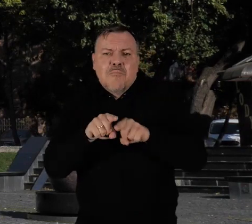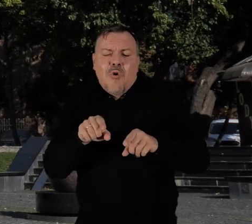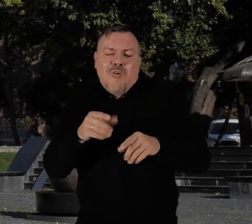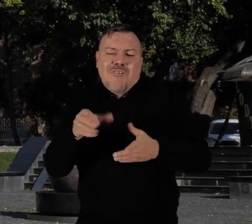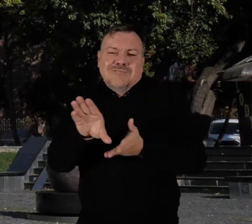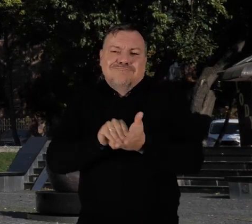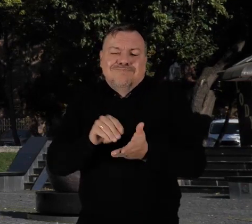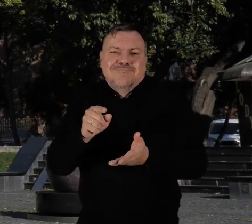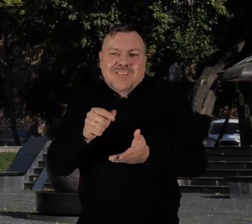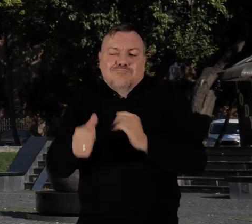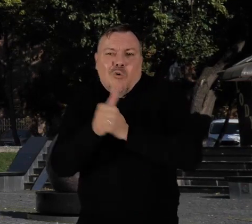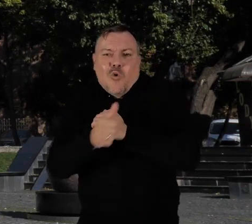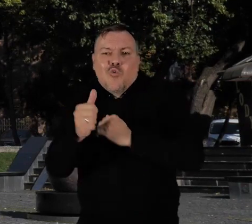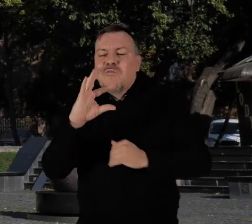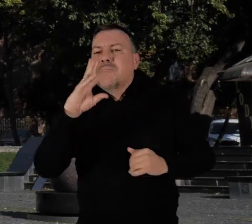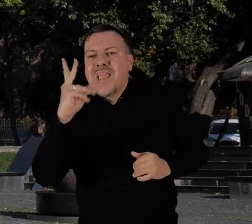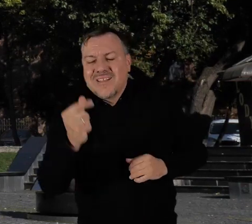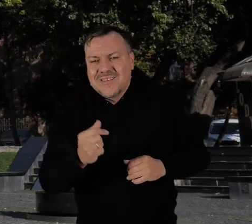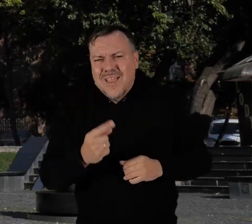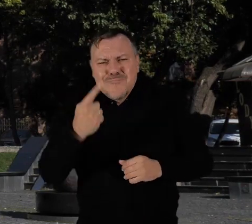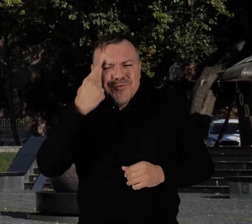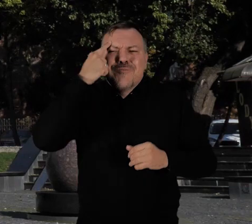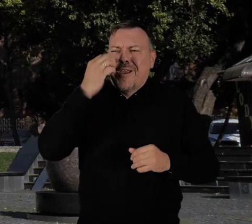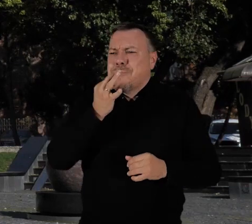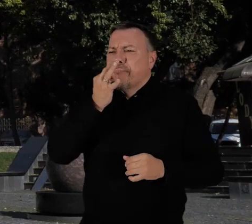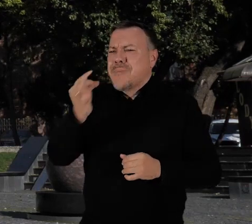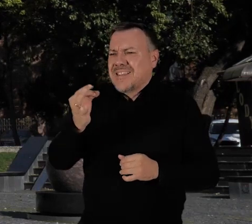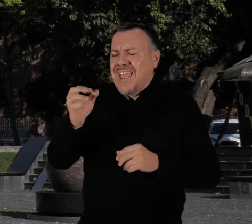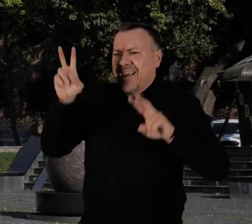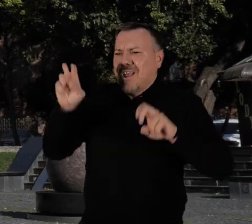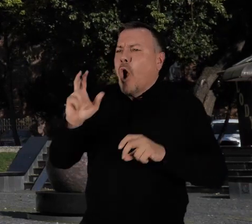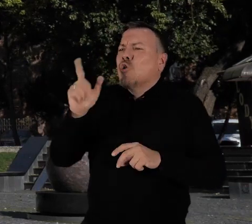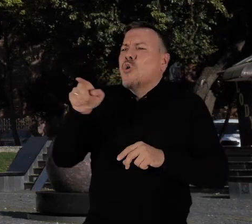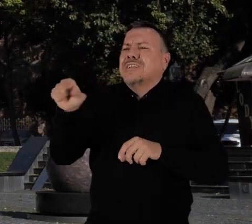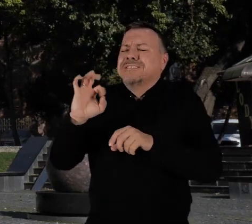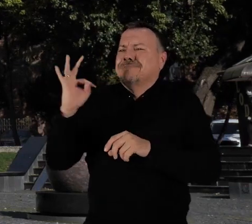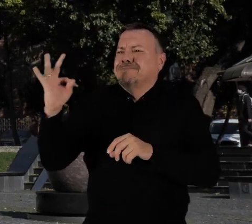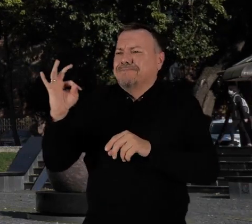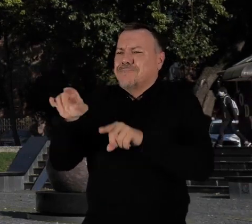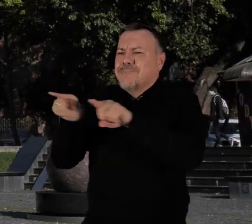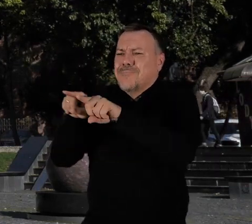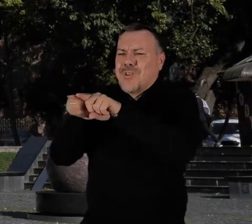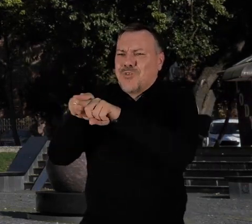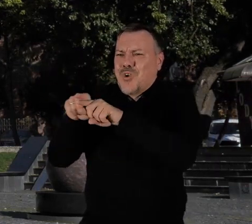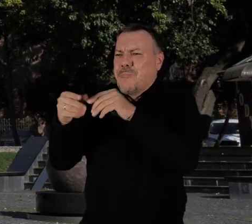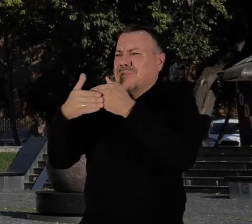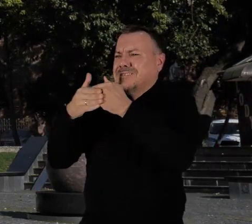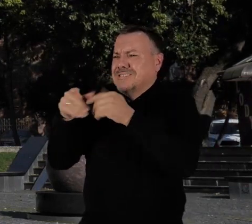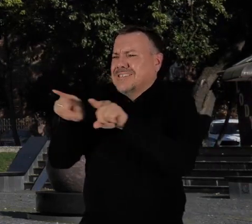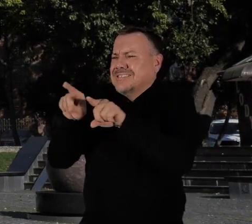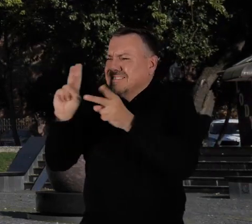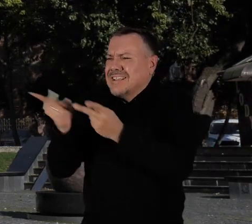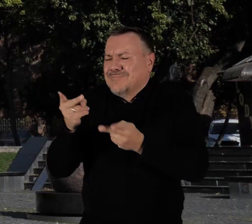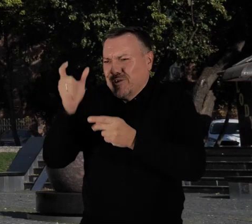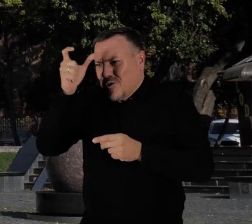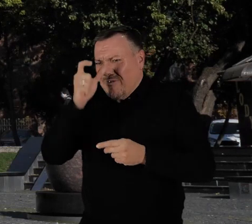względów ascetycznych. Przypomnijmy sobie pytanie. Któż jest jego bliźnim?